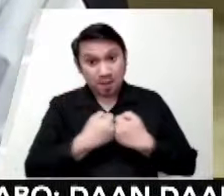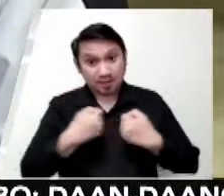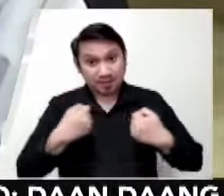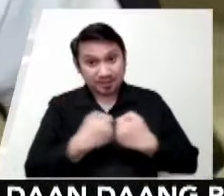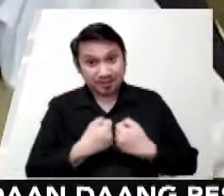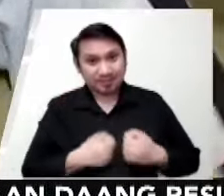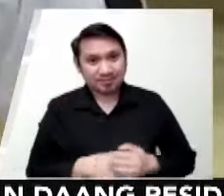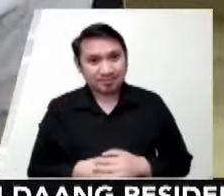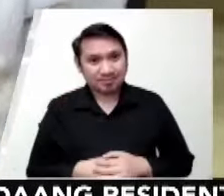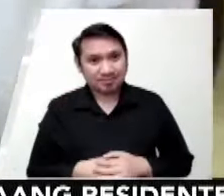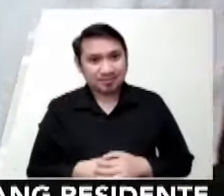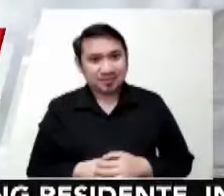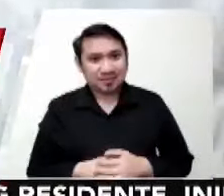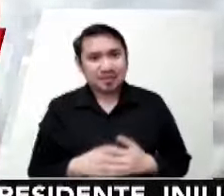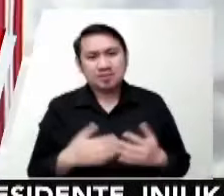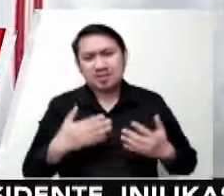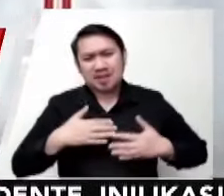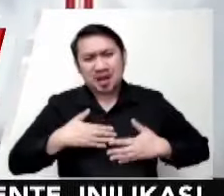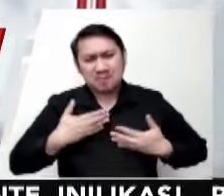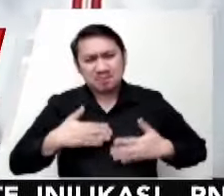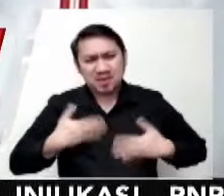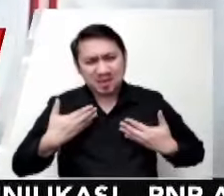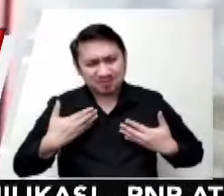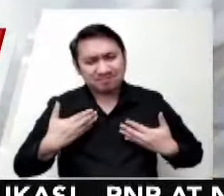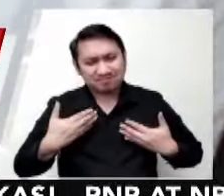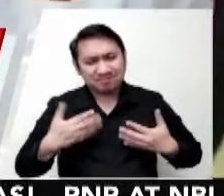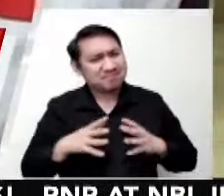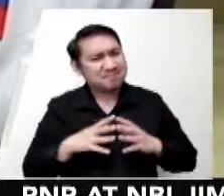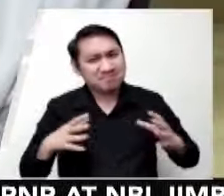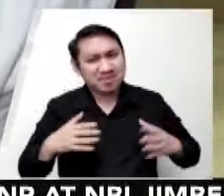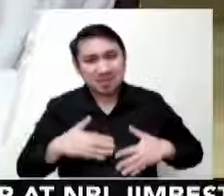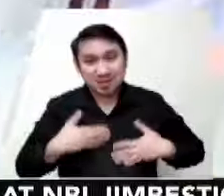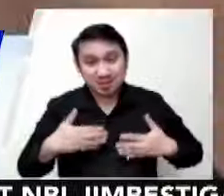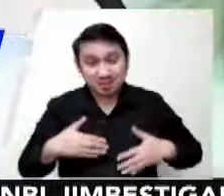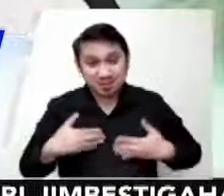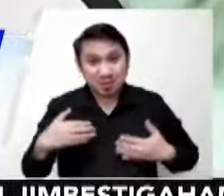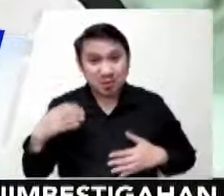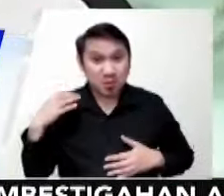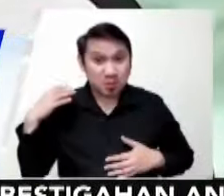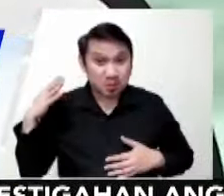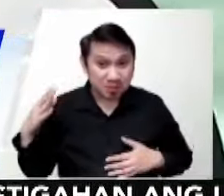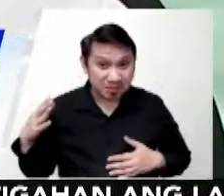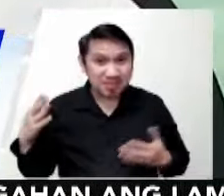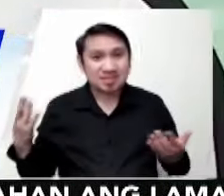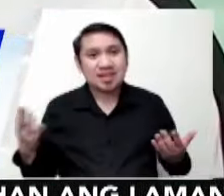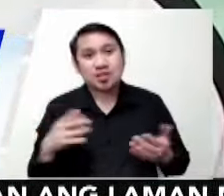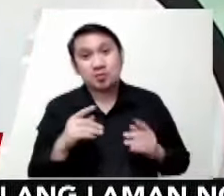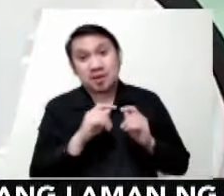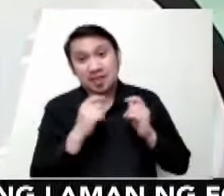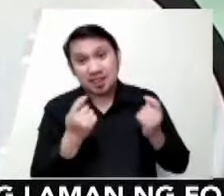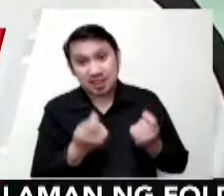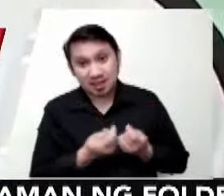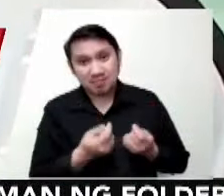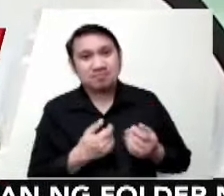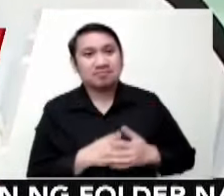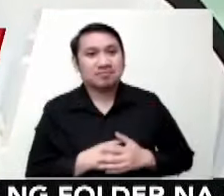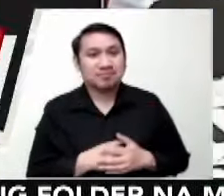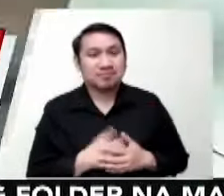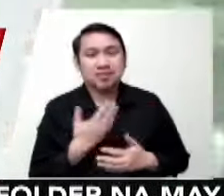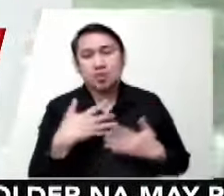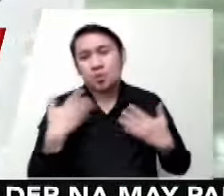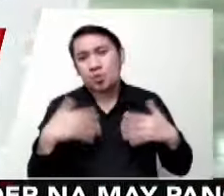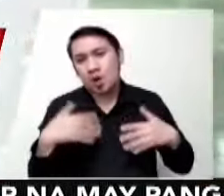kasi lalo na sa mga coaches ko po tsaka mga teammates namin po. Grabe, sobrang ang sarap sa